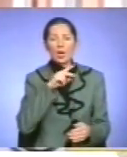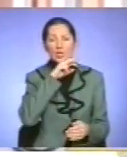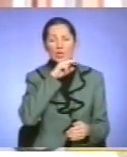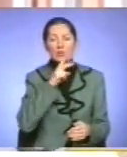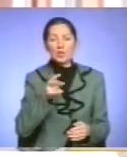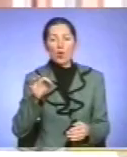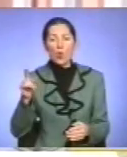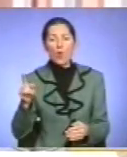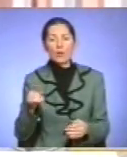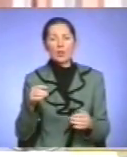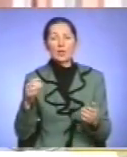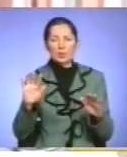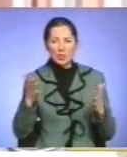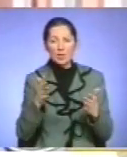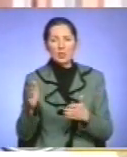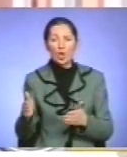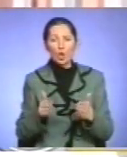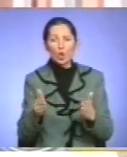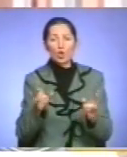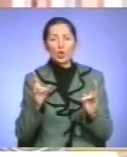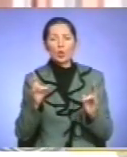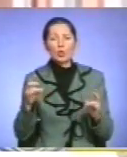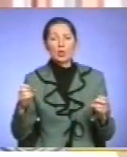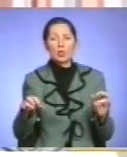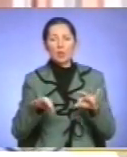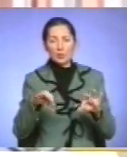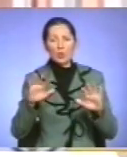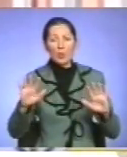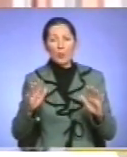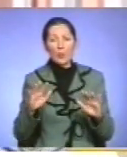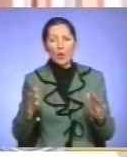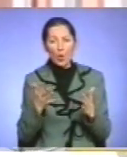трапилась дорожньо-транспортна пригода. За попередніми даними, водій автомобіля